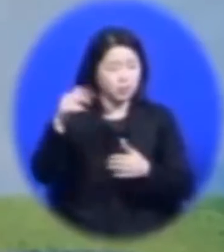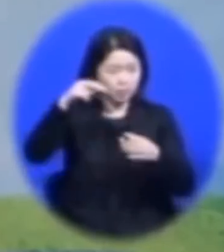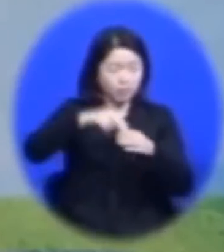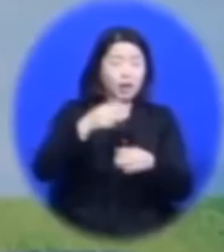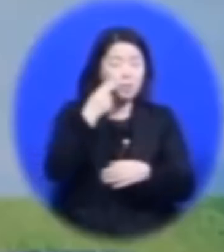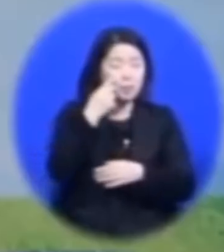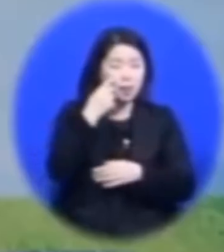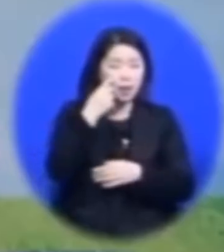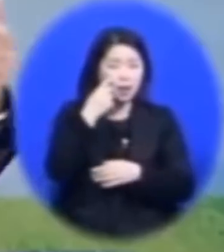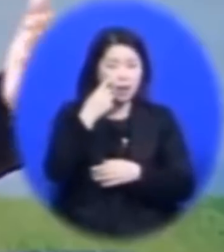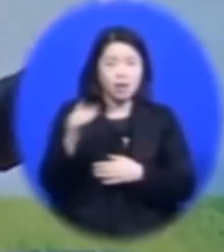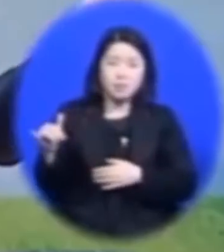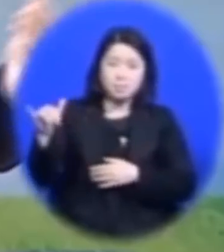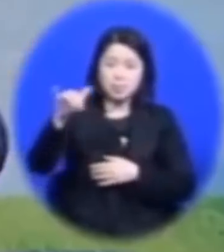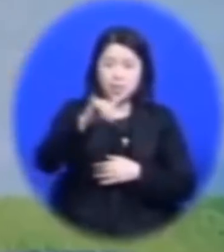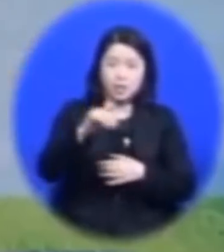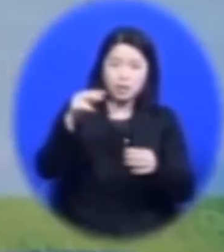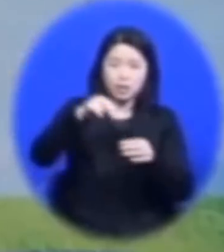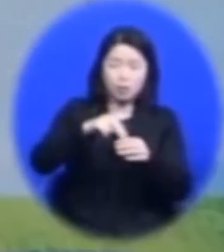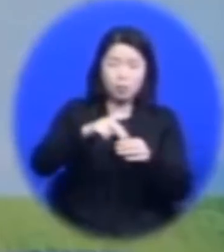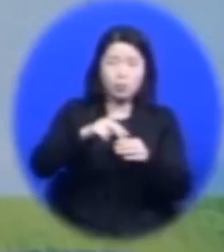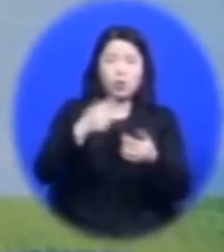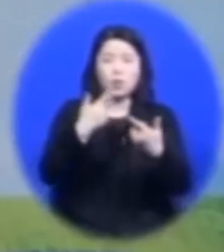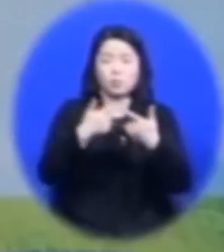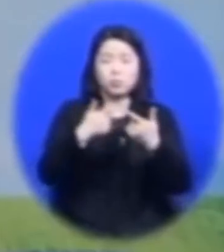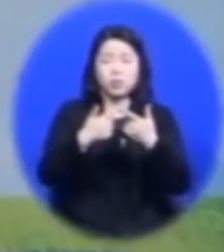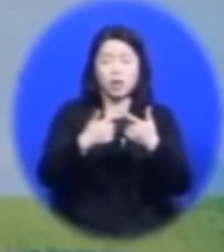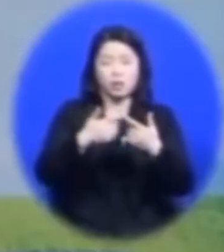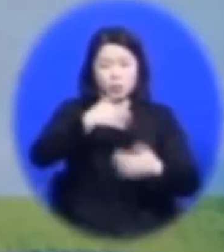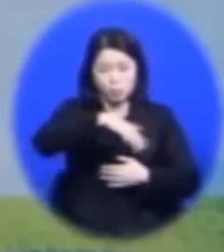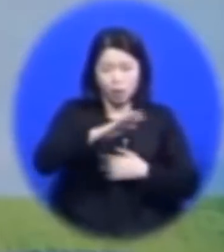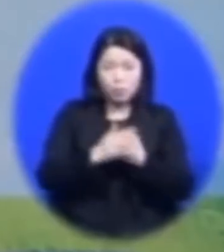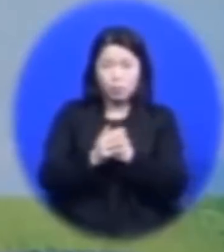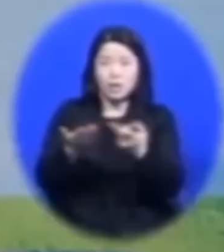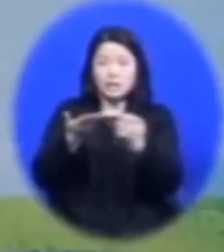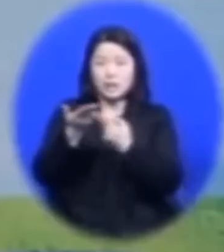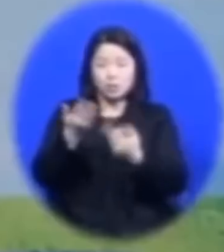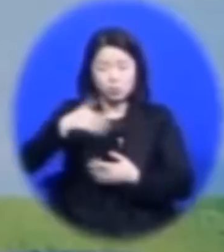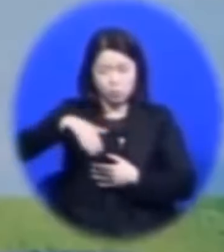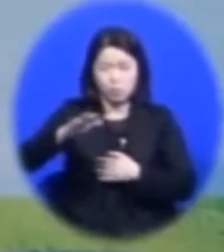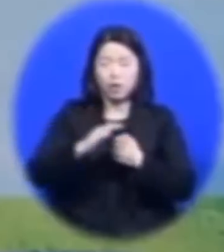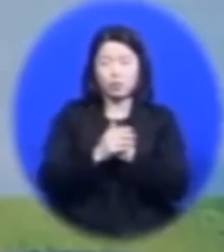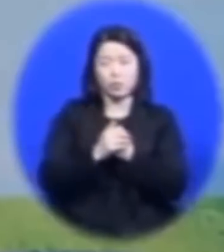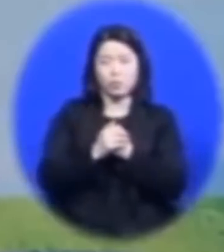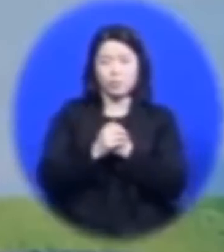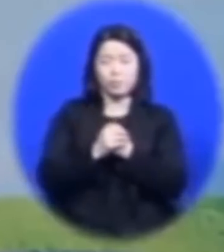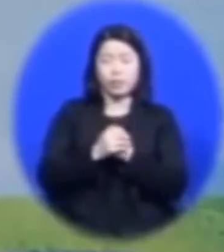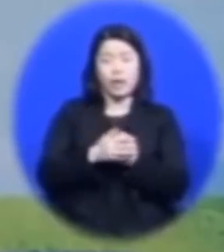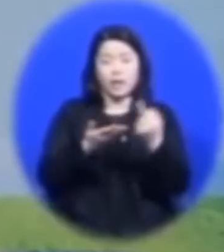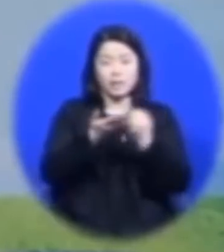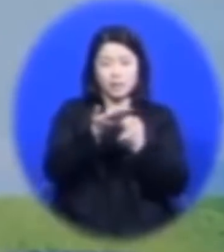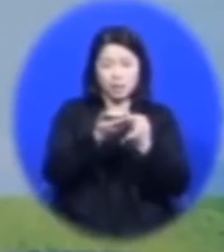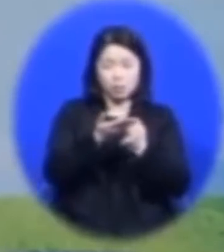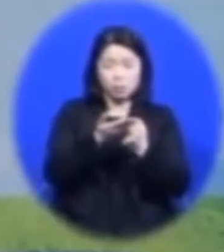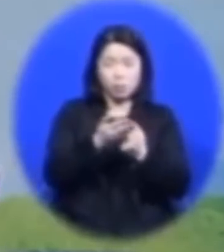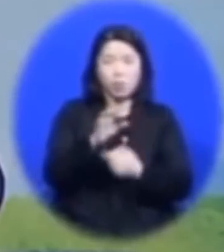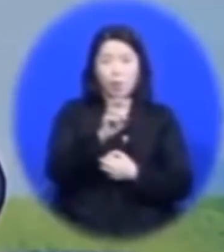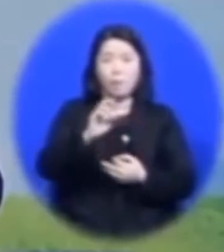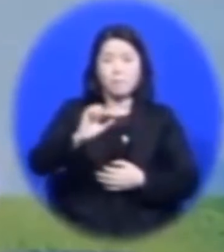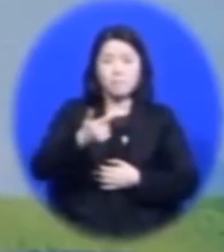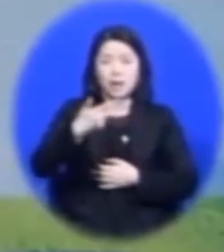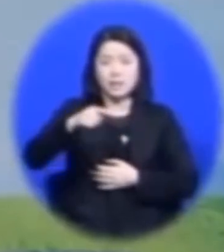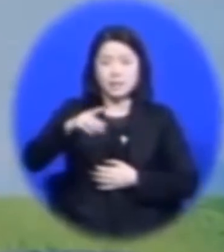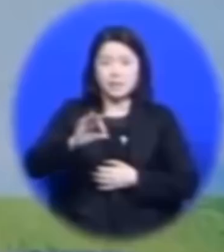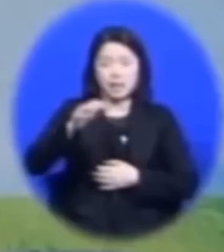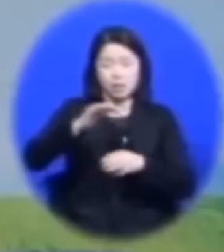비행기 타고 부산 해운대 백사장 도 데리고 제주도도 되려고 제주도 만장굴 에